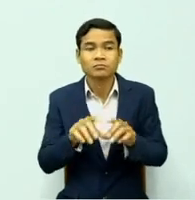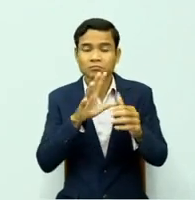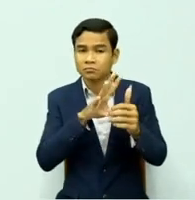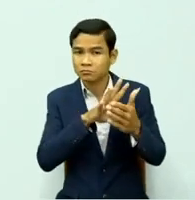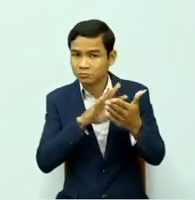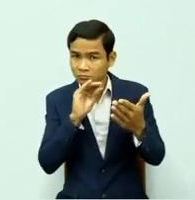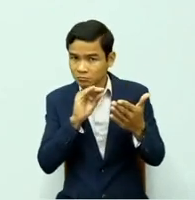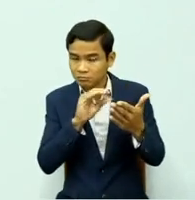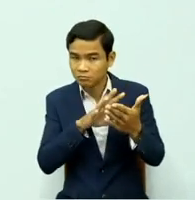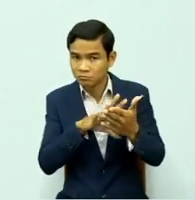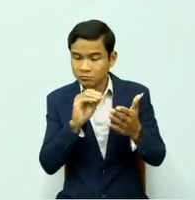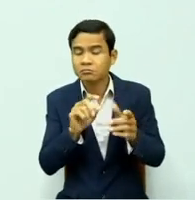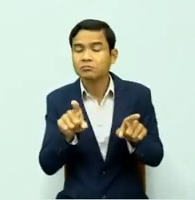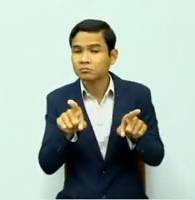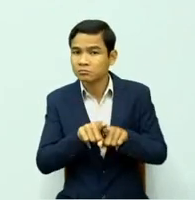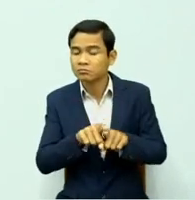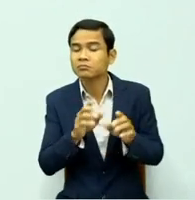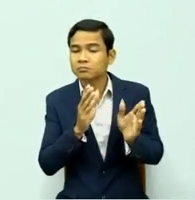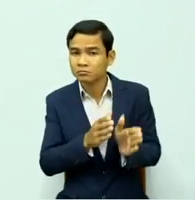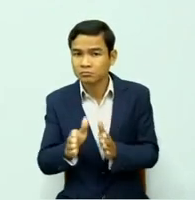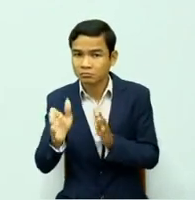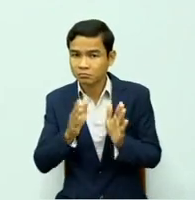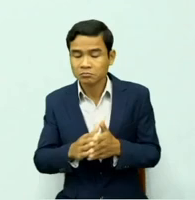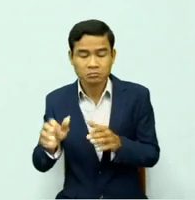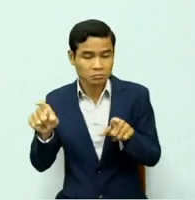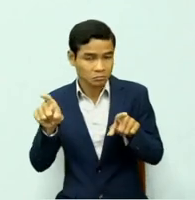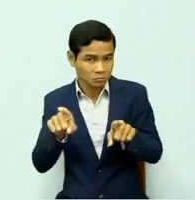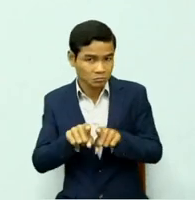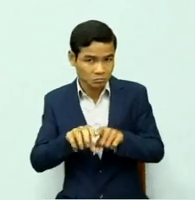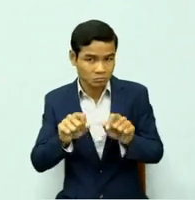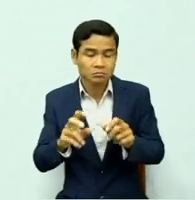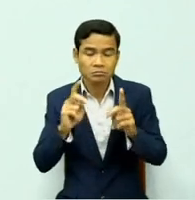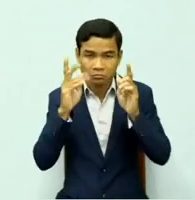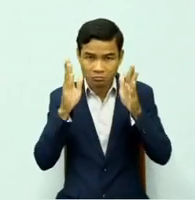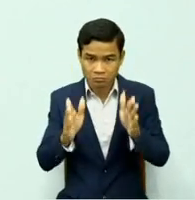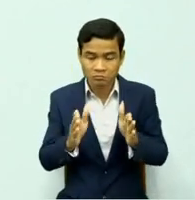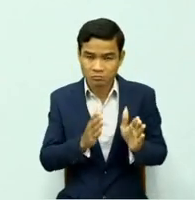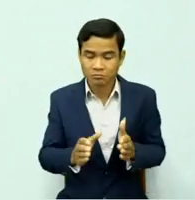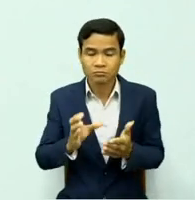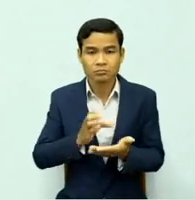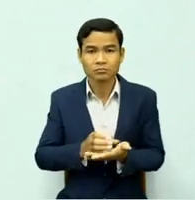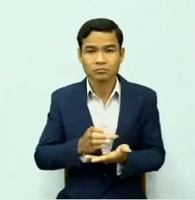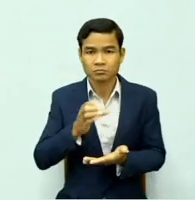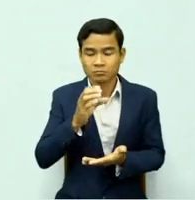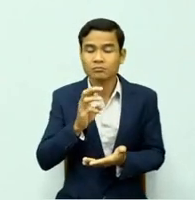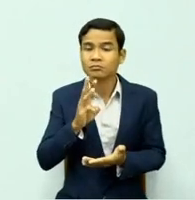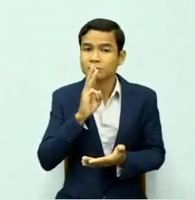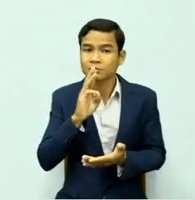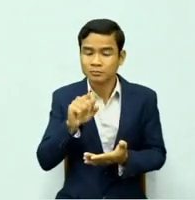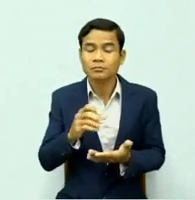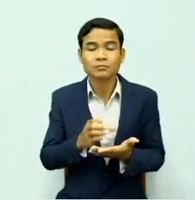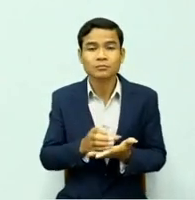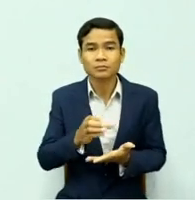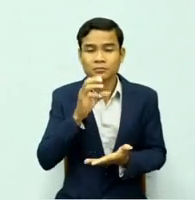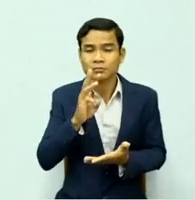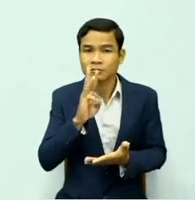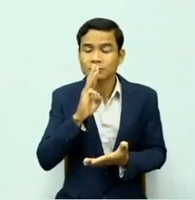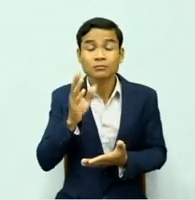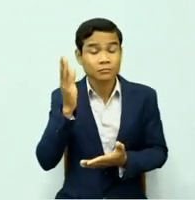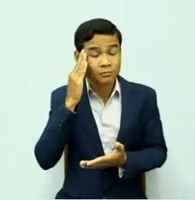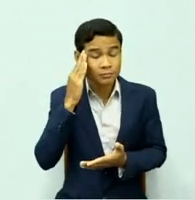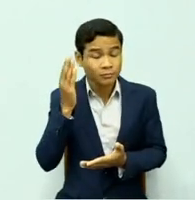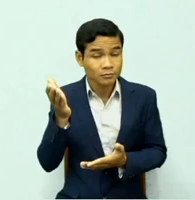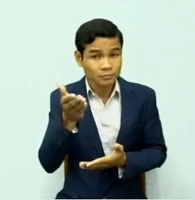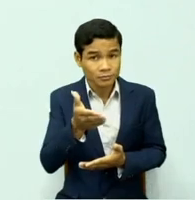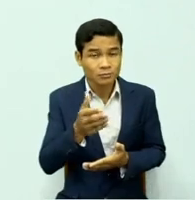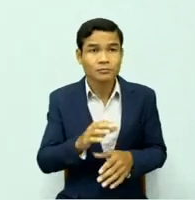រៀបអីគេកូនមិញចាអ្នកគ្រូរៀបដបទឹកដបទឹកសិនណាកូនណានេះដបទឹកសិនអ្នកគ្រូនេះ